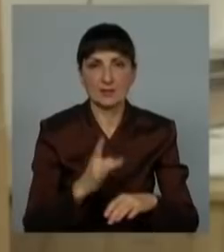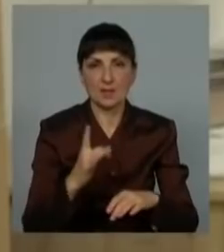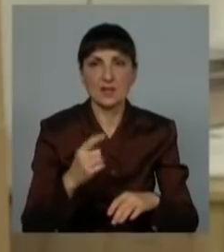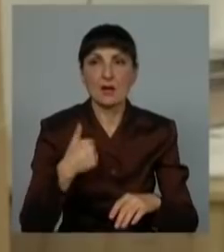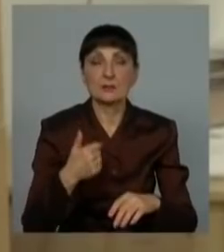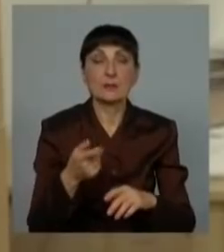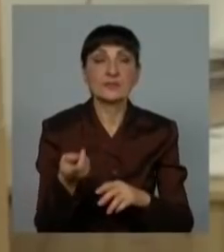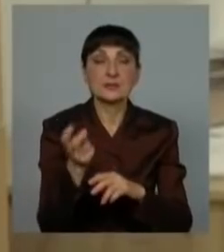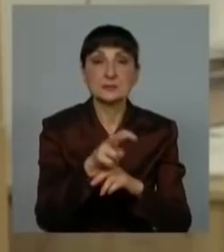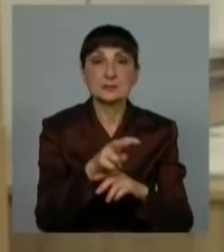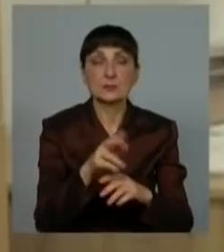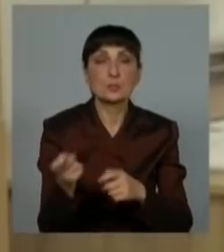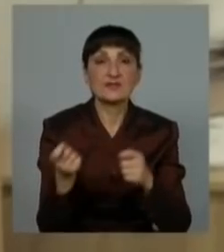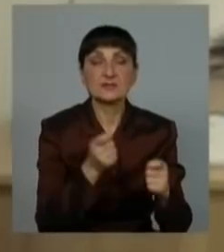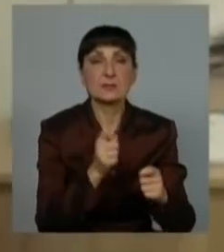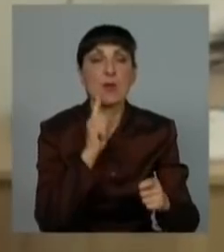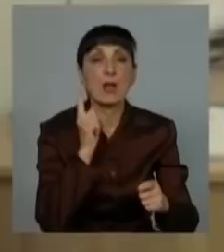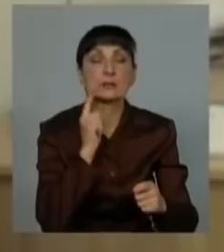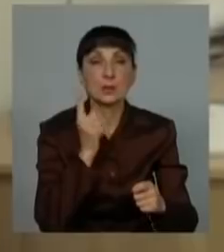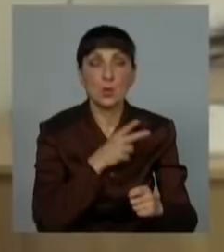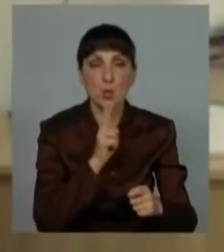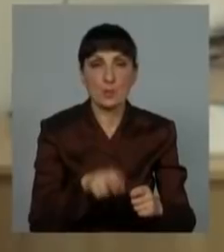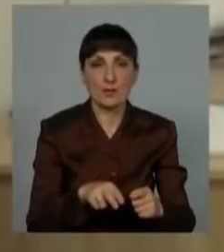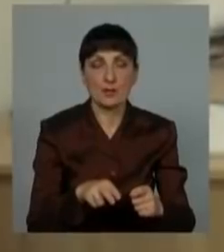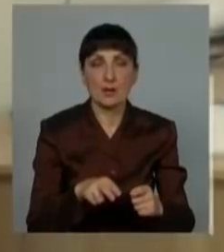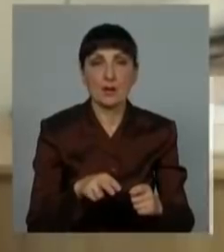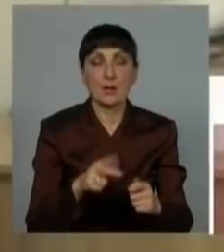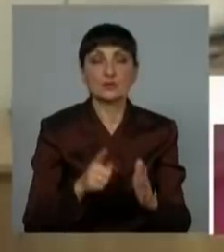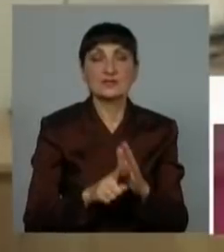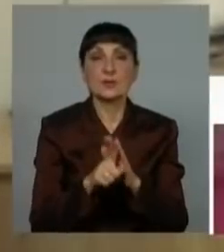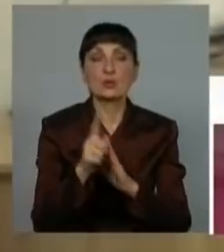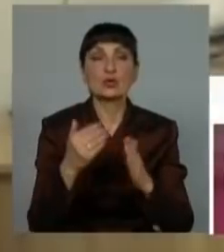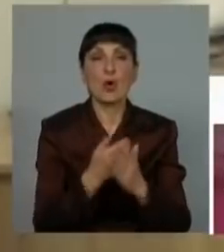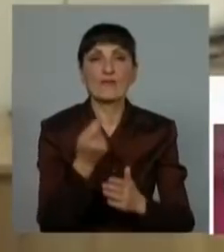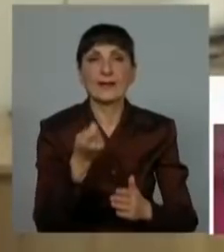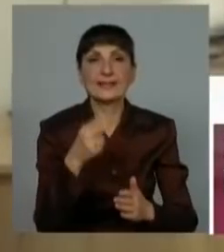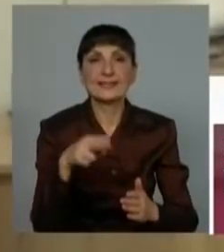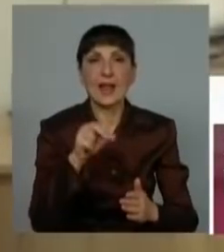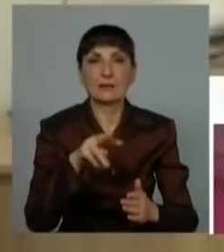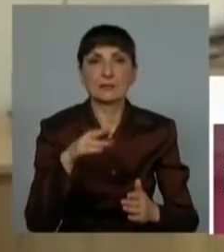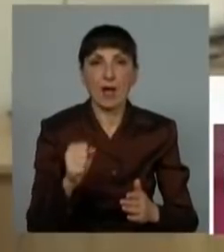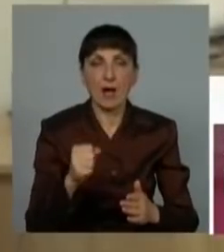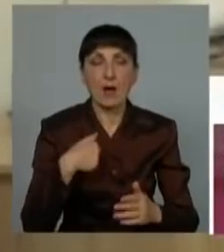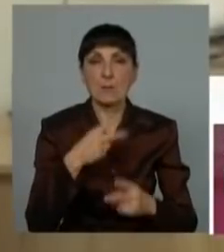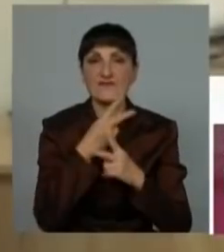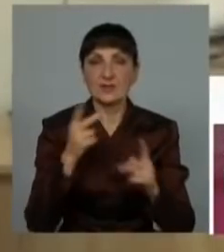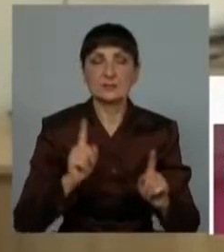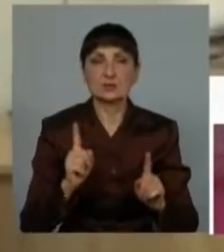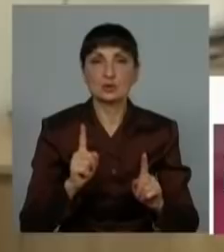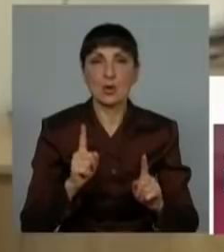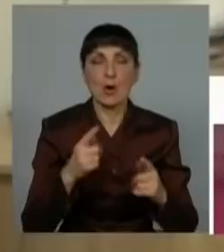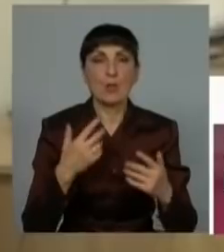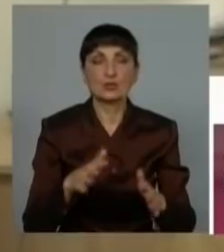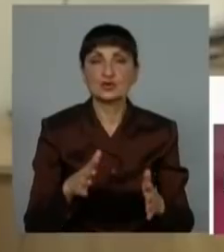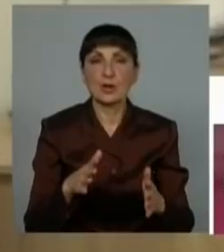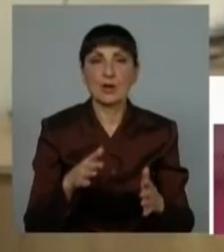стали поступать умершие более молодого возраста, тем более с приходом нового дельта-штамма. Мы видим, что точкой